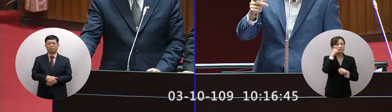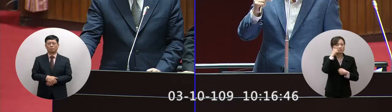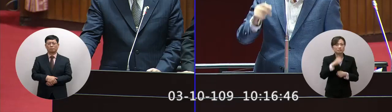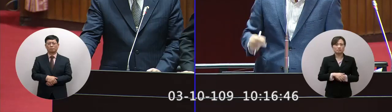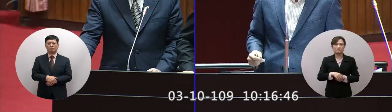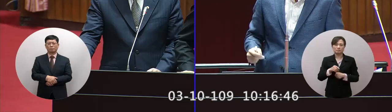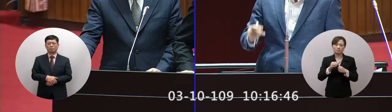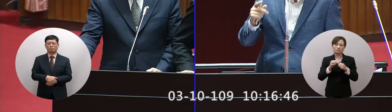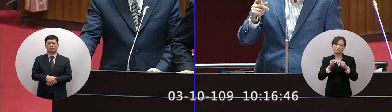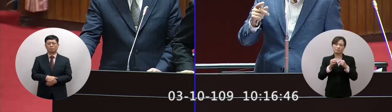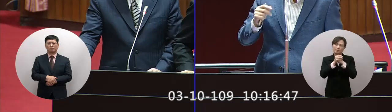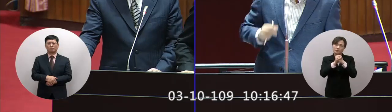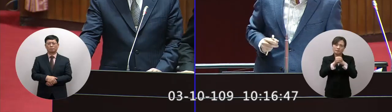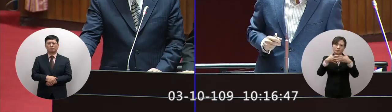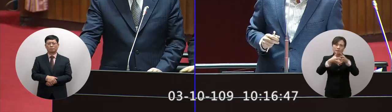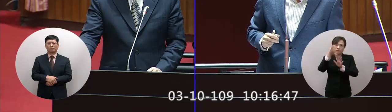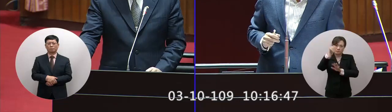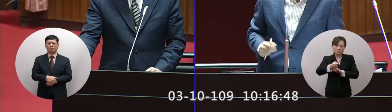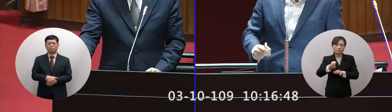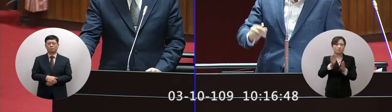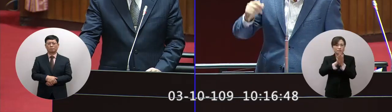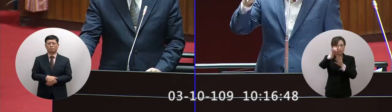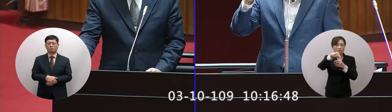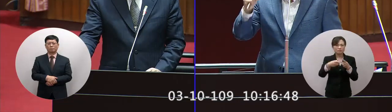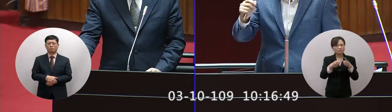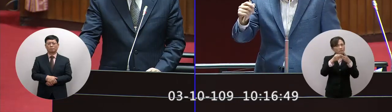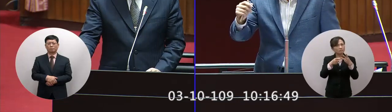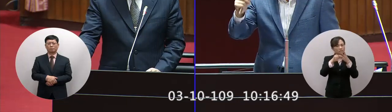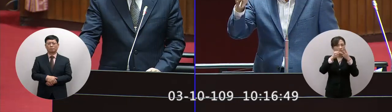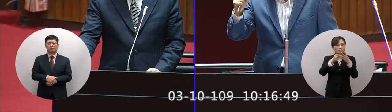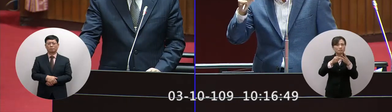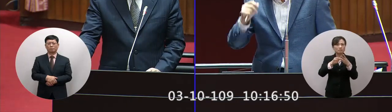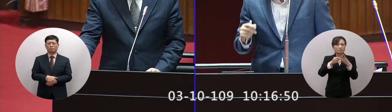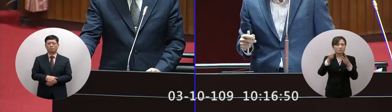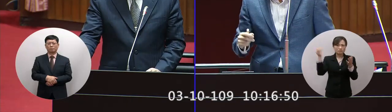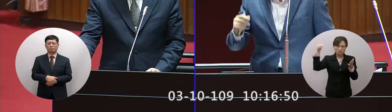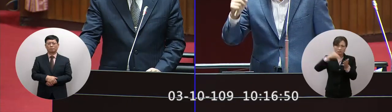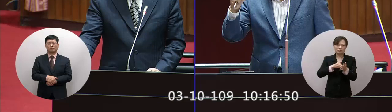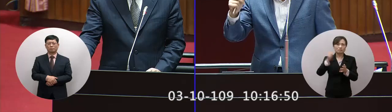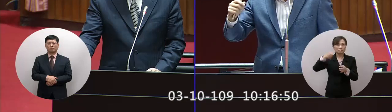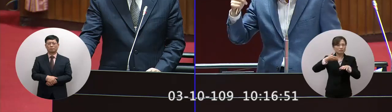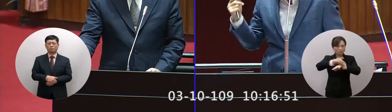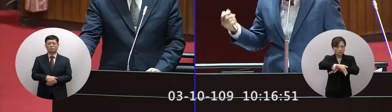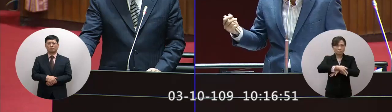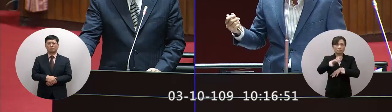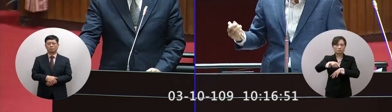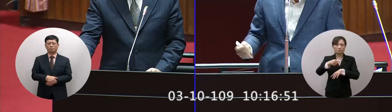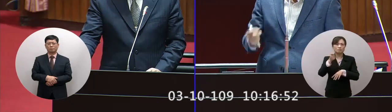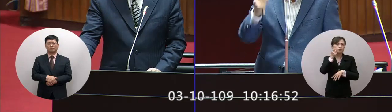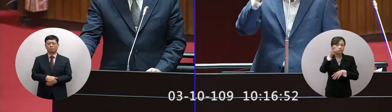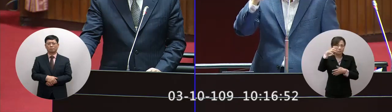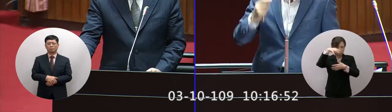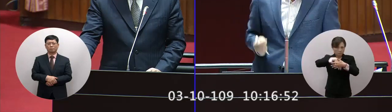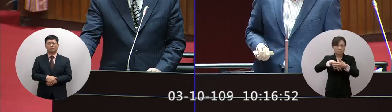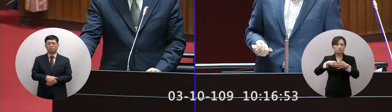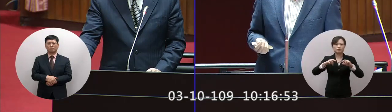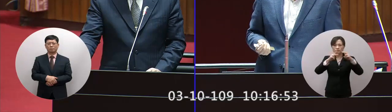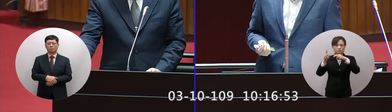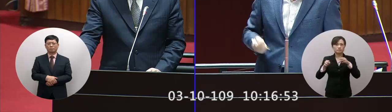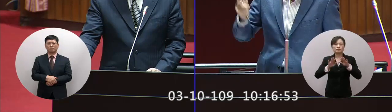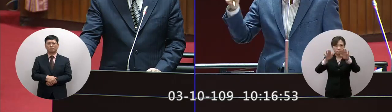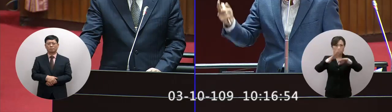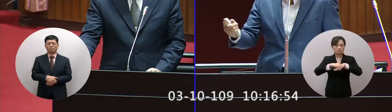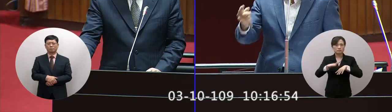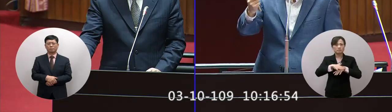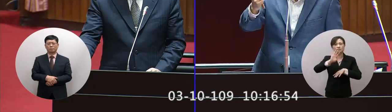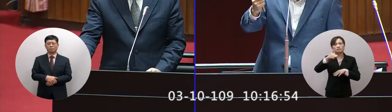因为第二次来第三次终于过了，过了说依法规定180天以内要来改善，现在已经一年